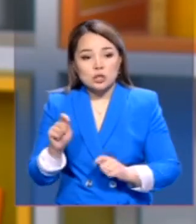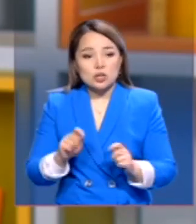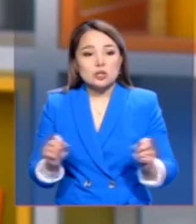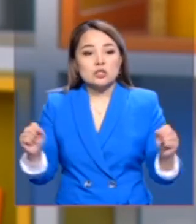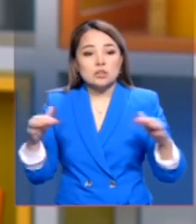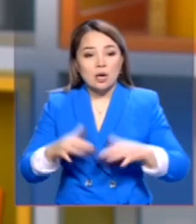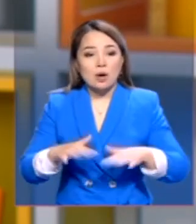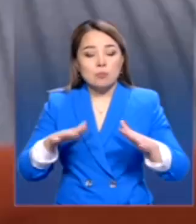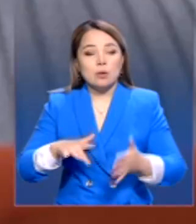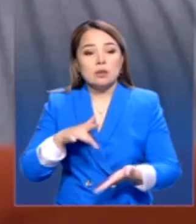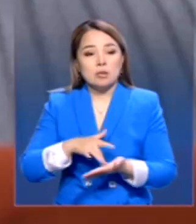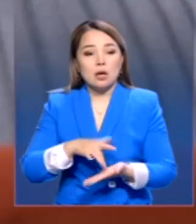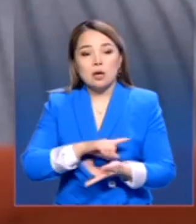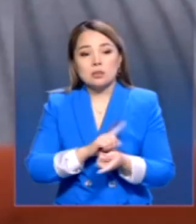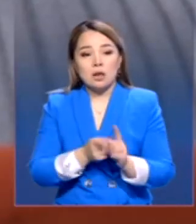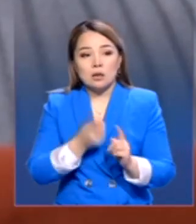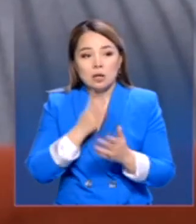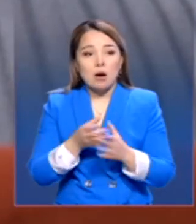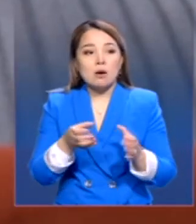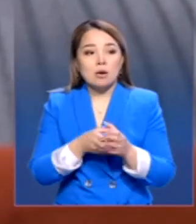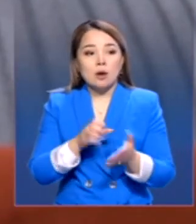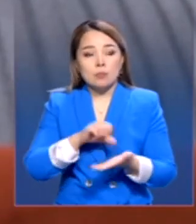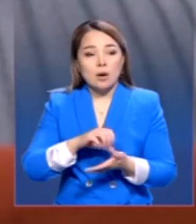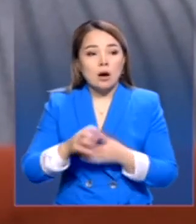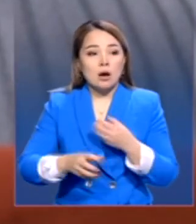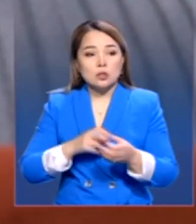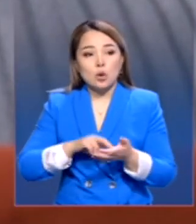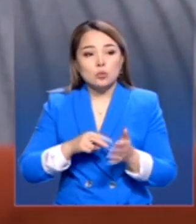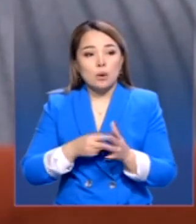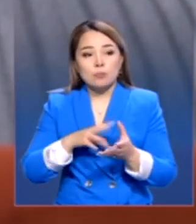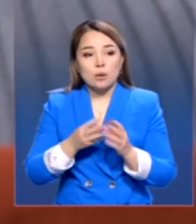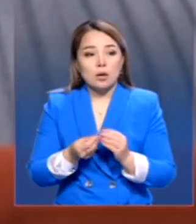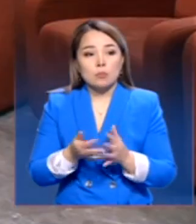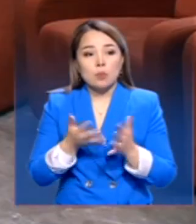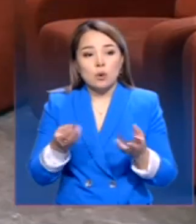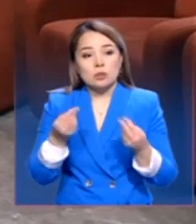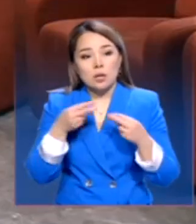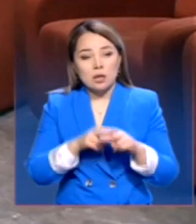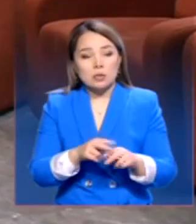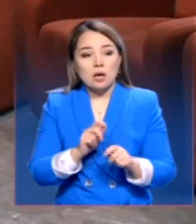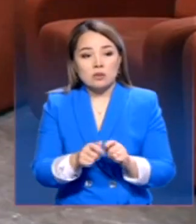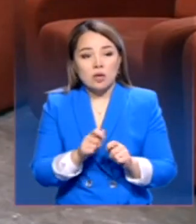шоғырланатын сонда жерге айналды. Компания өкілі әлемдік жобалар жасау үшін қомақты қаржы құятын